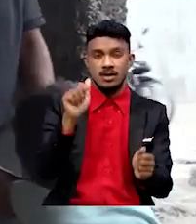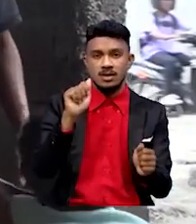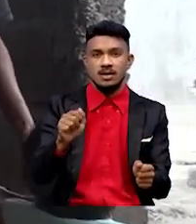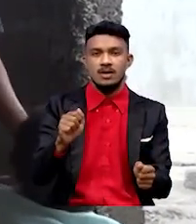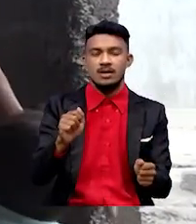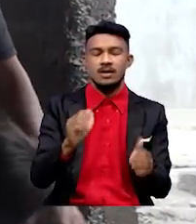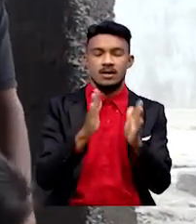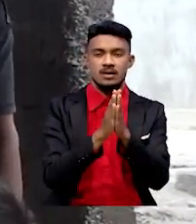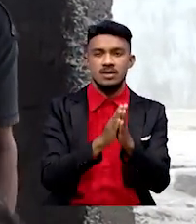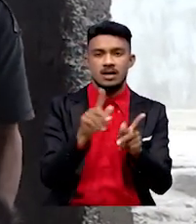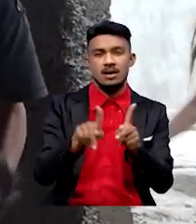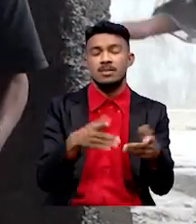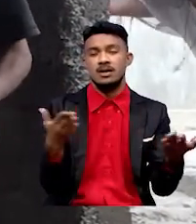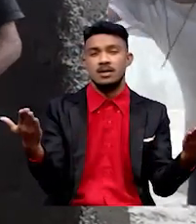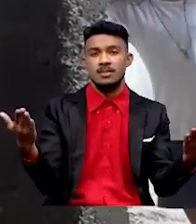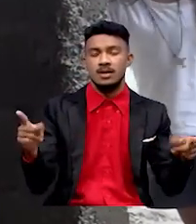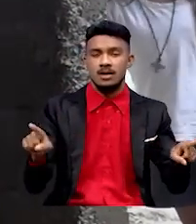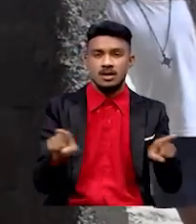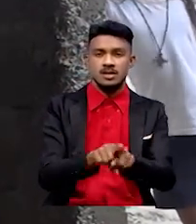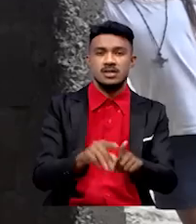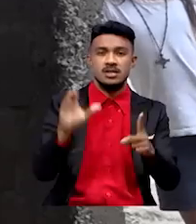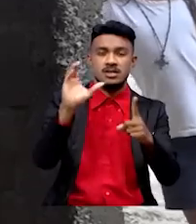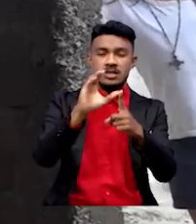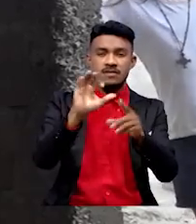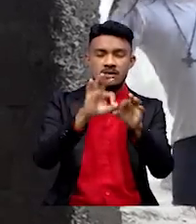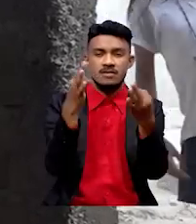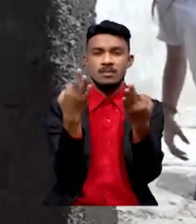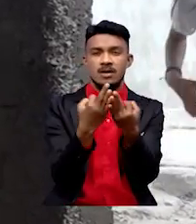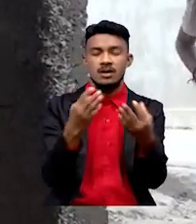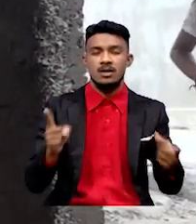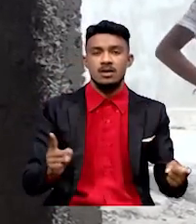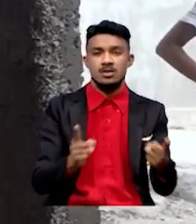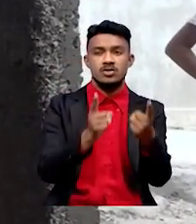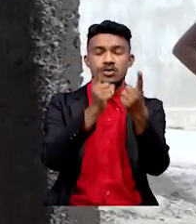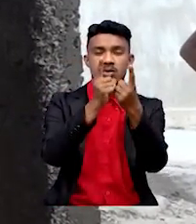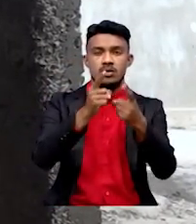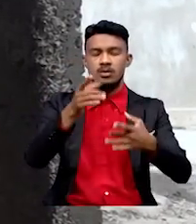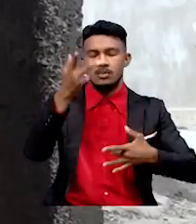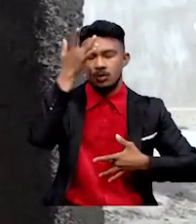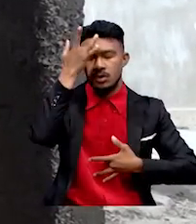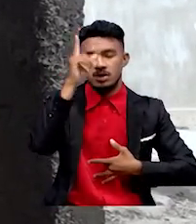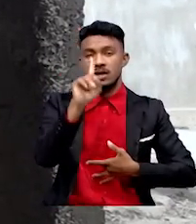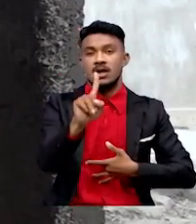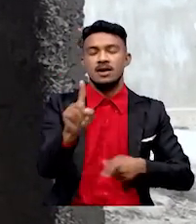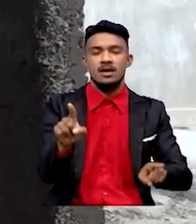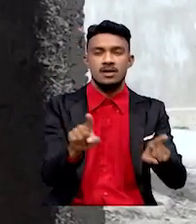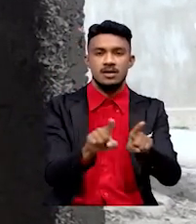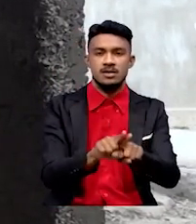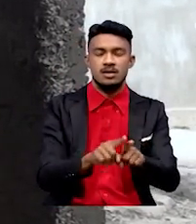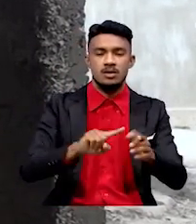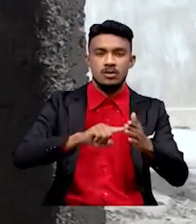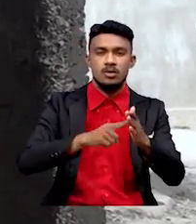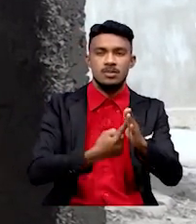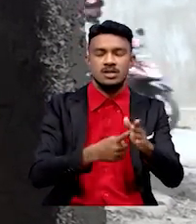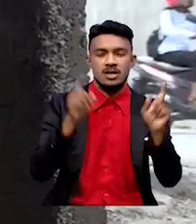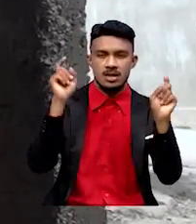ema ne be no da sefi familia sofre ona moras. Ida ne começa o briga ne